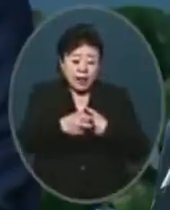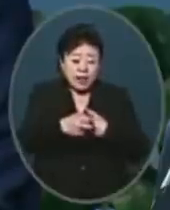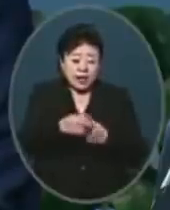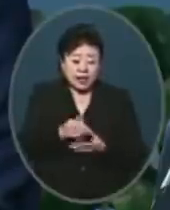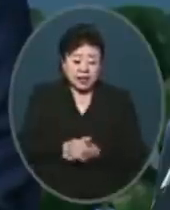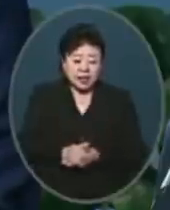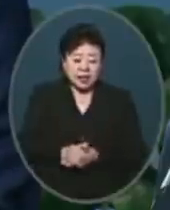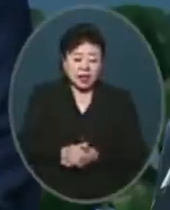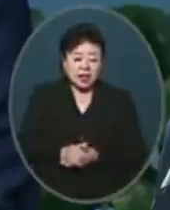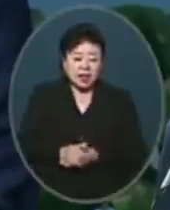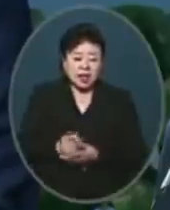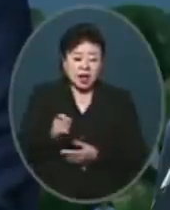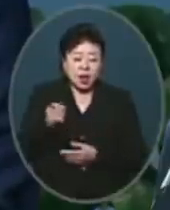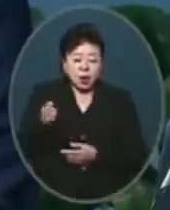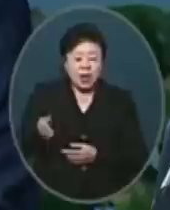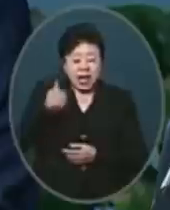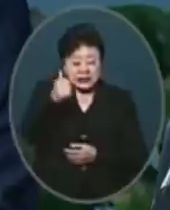소아과